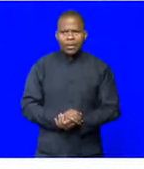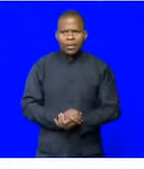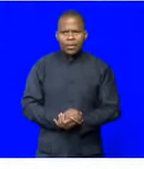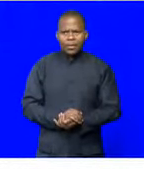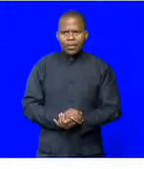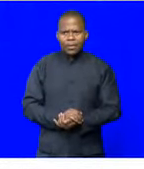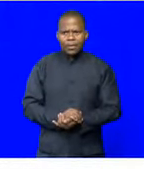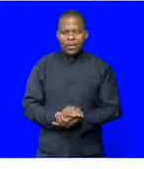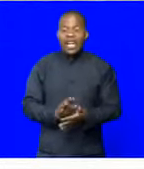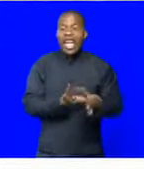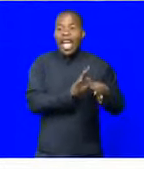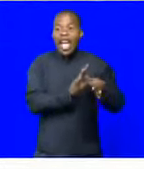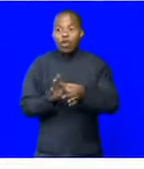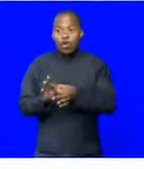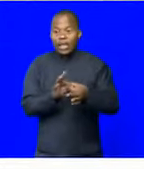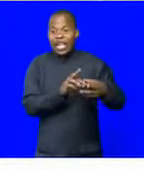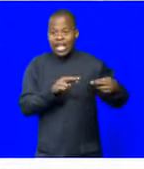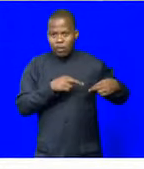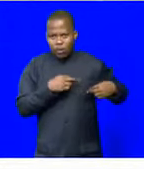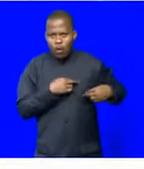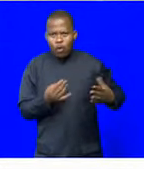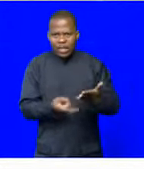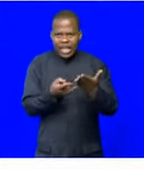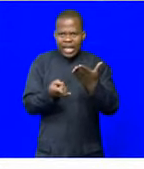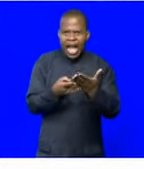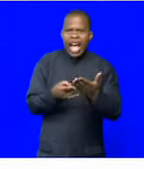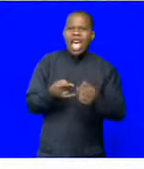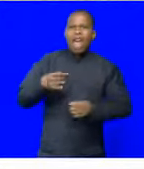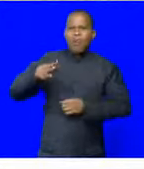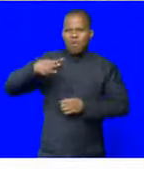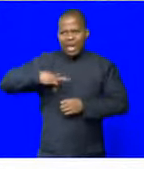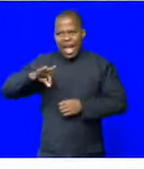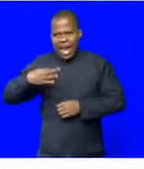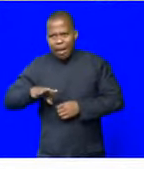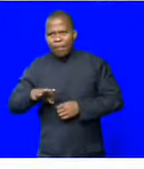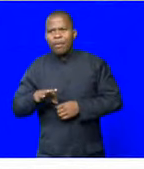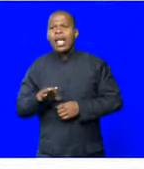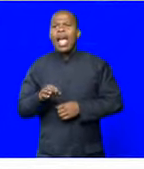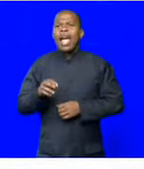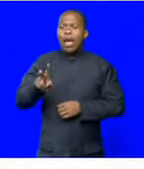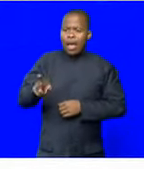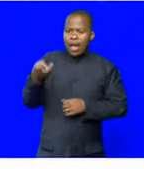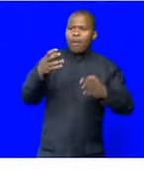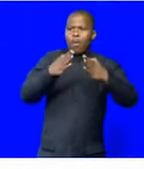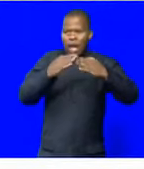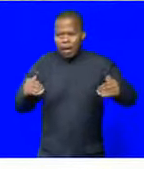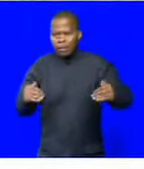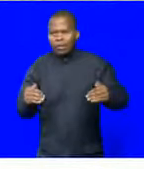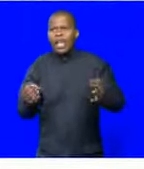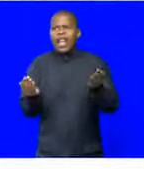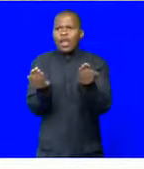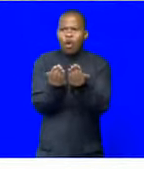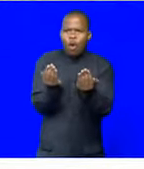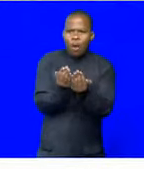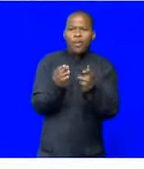Inhlangano leyisekela abantu labahlukubedeke ngelicansi lapha eveni seyiqale umkhankaso wekuvakashela tikolwa